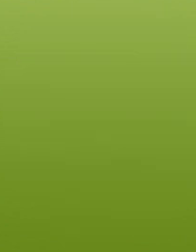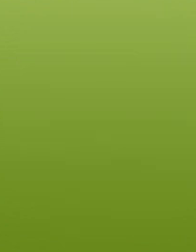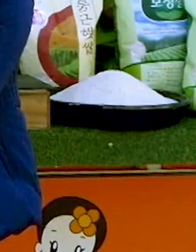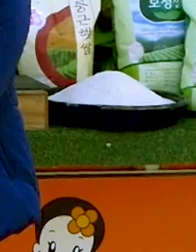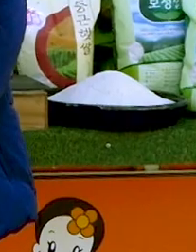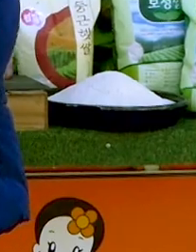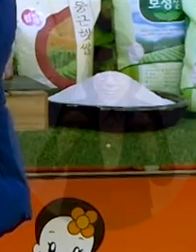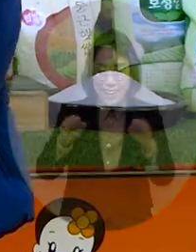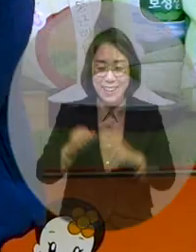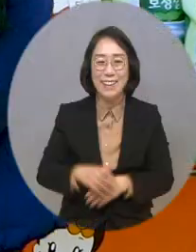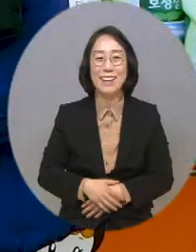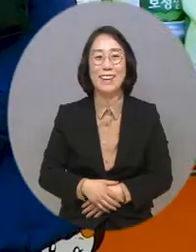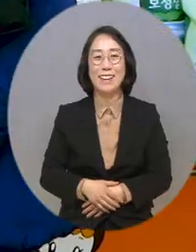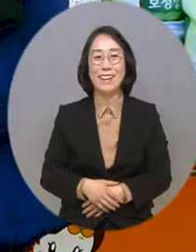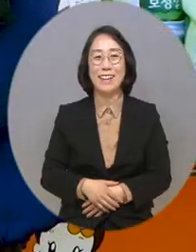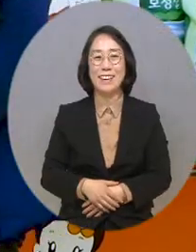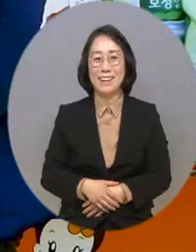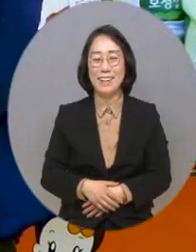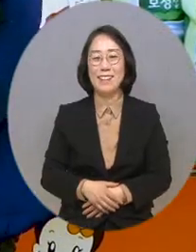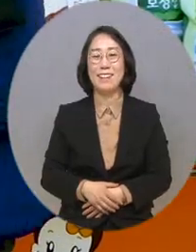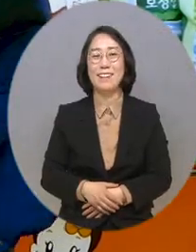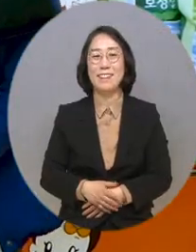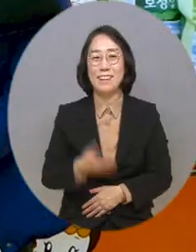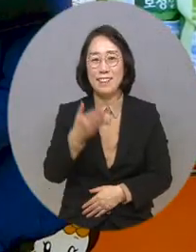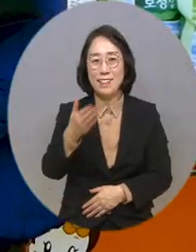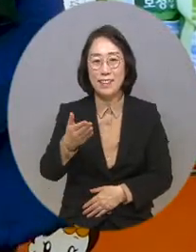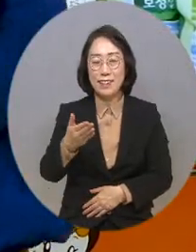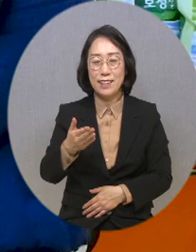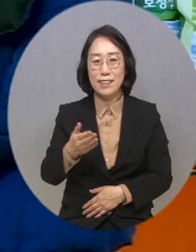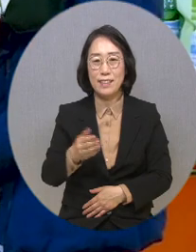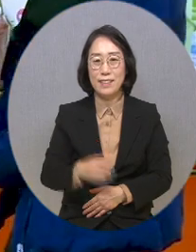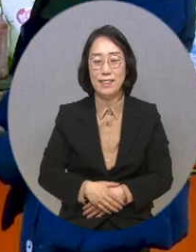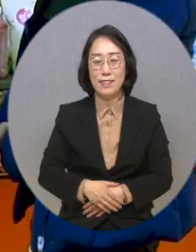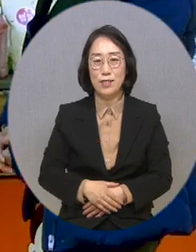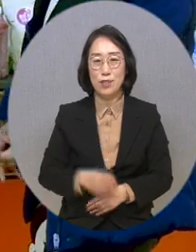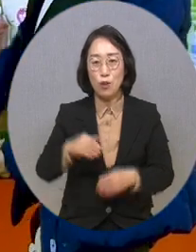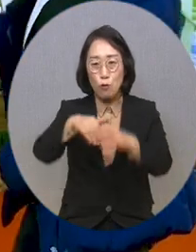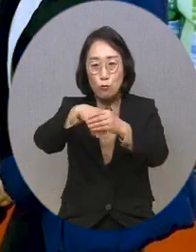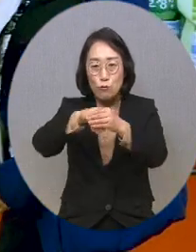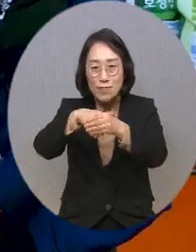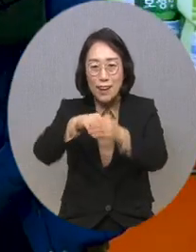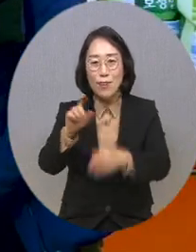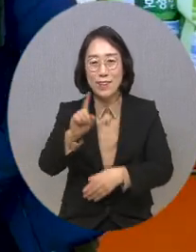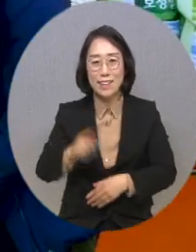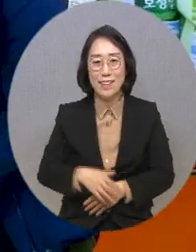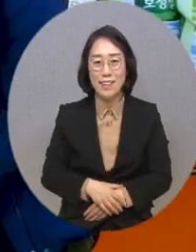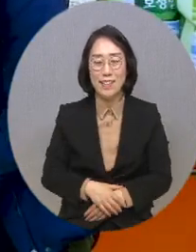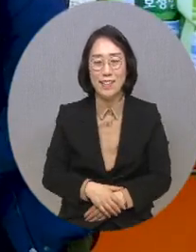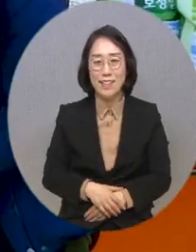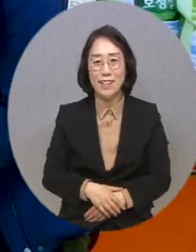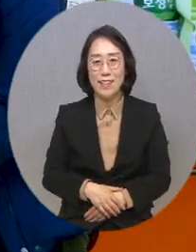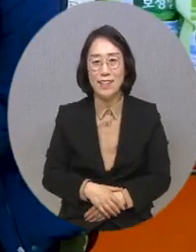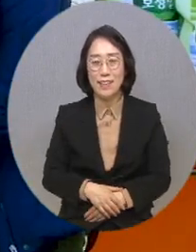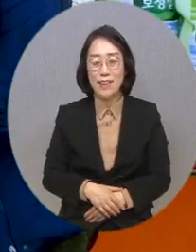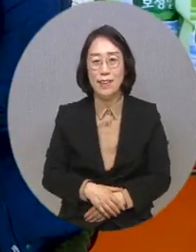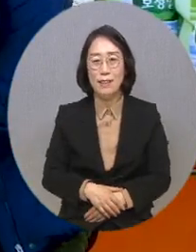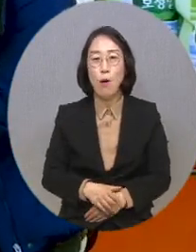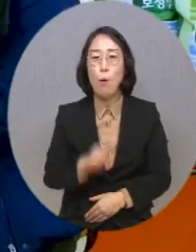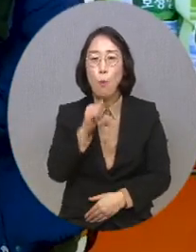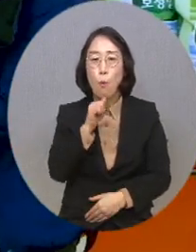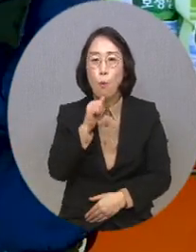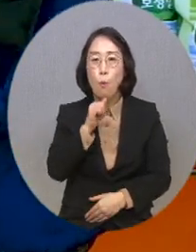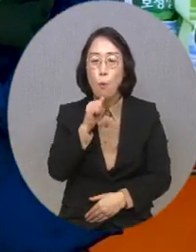안녕하세요. 자, 대표님 청국장은 어디 있어? 어디 있습니다. 아, 아~ 콩콩이 된장.